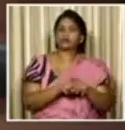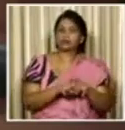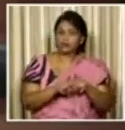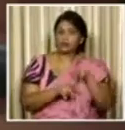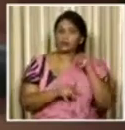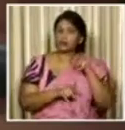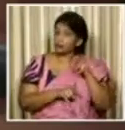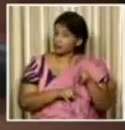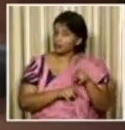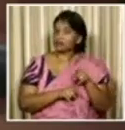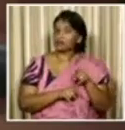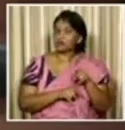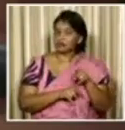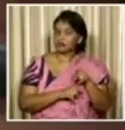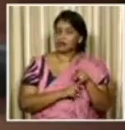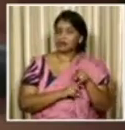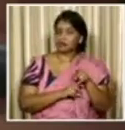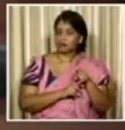ohuge mema